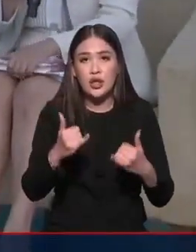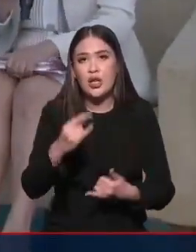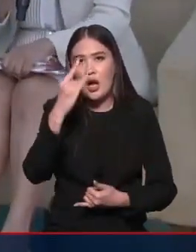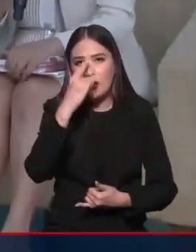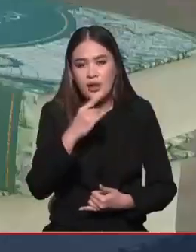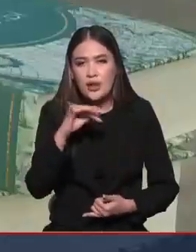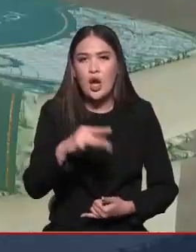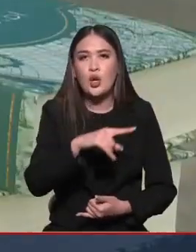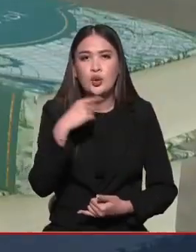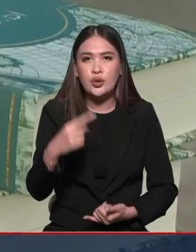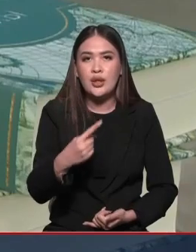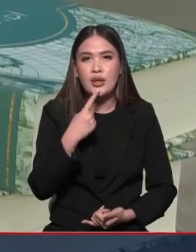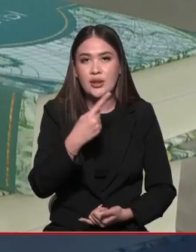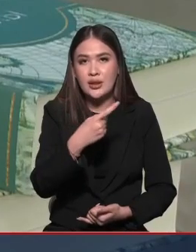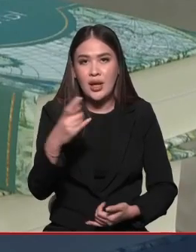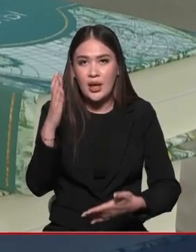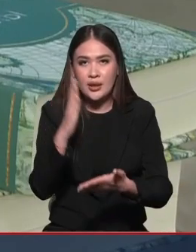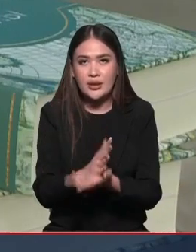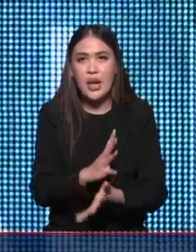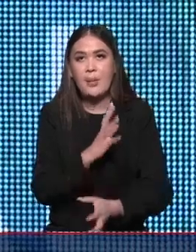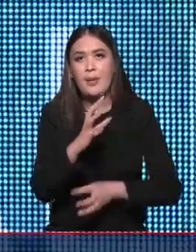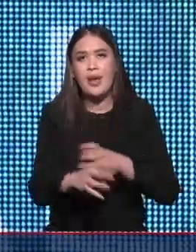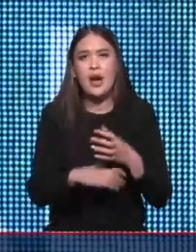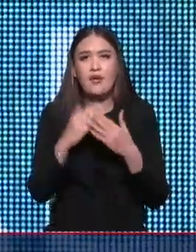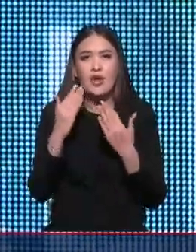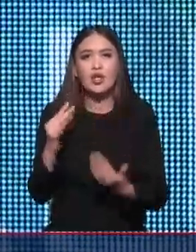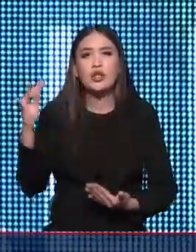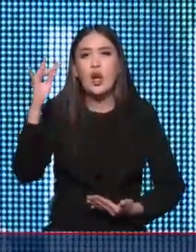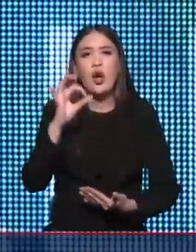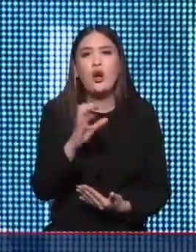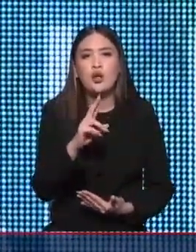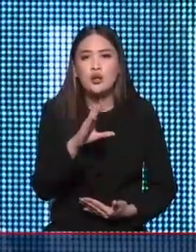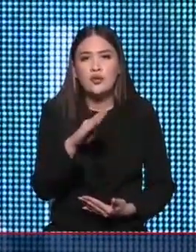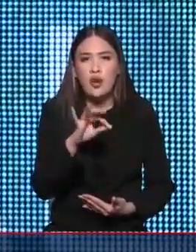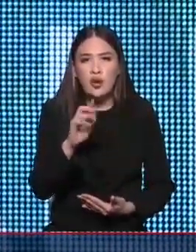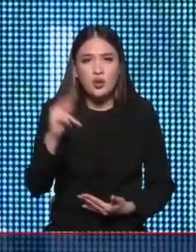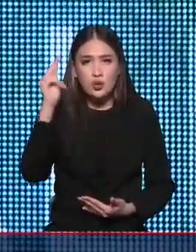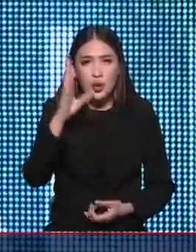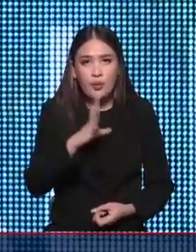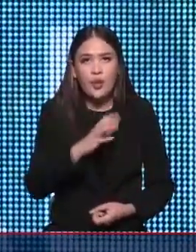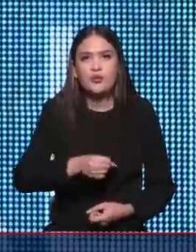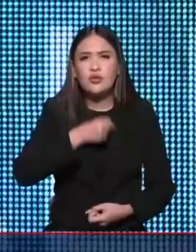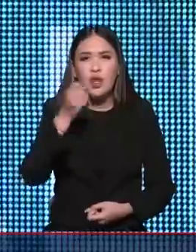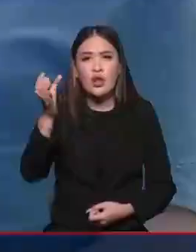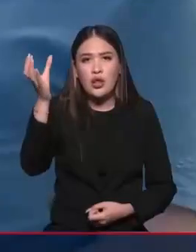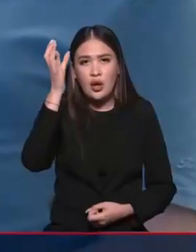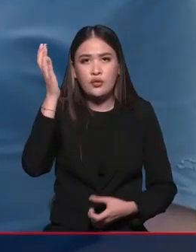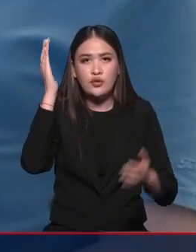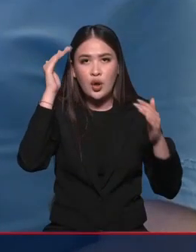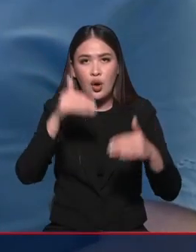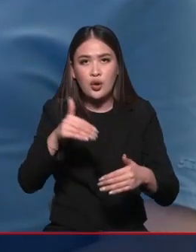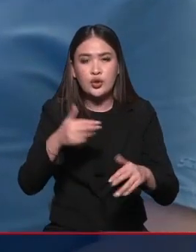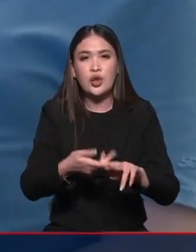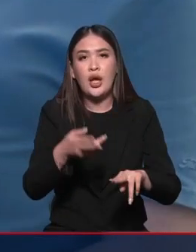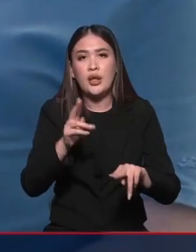и русском языках Питер Фран ку Пан профессор мировой истории оксфорда и старший научный сотруд врс колледжа